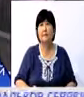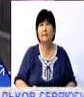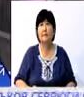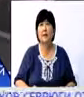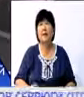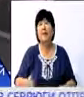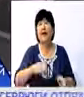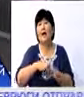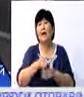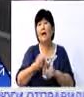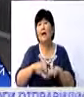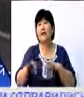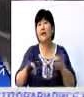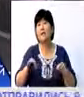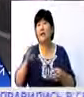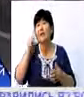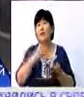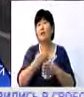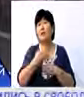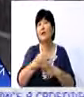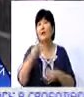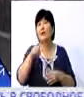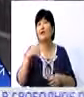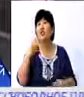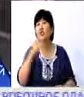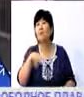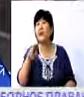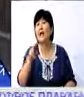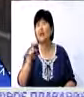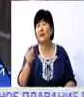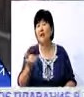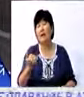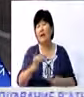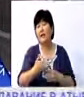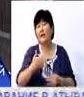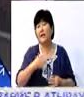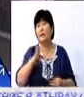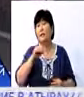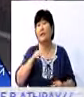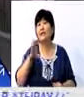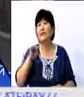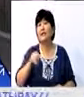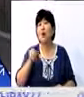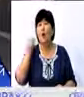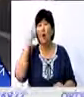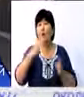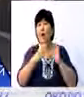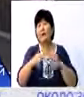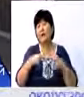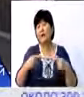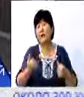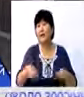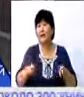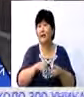На реализацию этих проектов из бюджета выделено 2,4 миллиардов тенге, в частности на смарт-сити, умный автобус и так далее. Нами